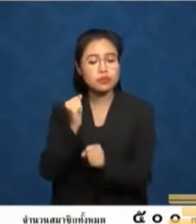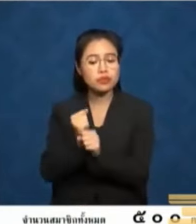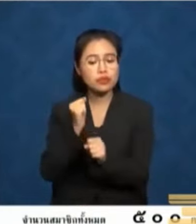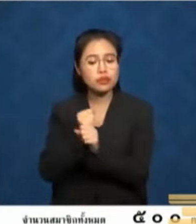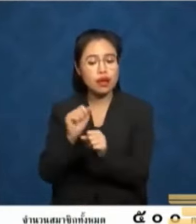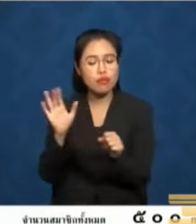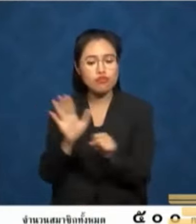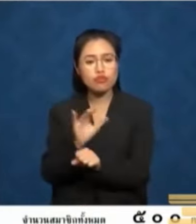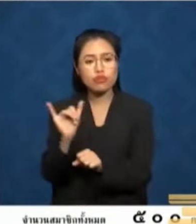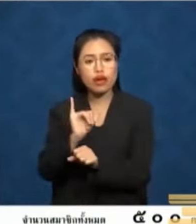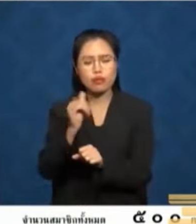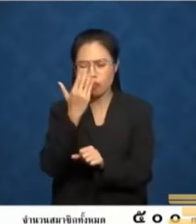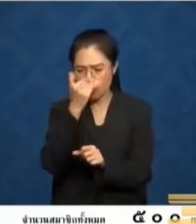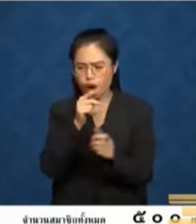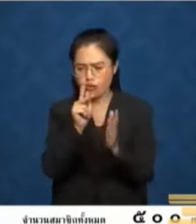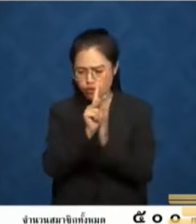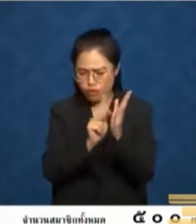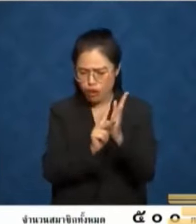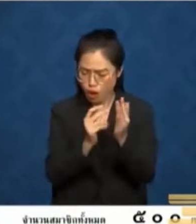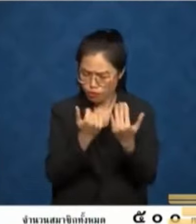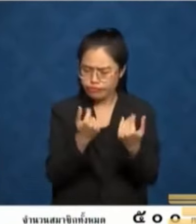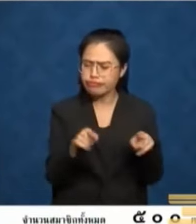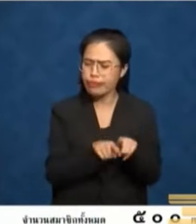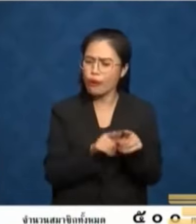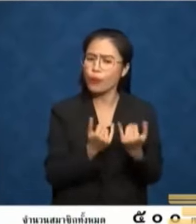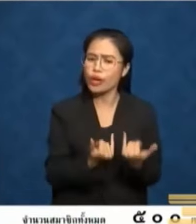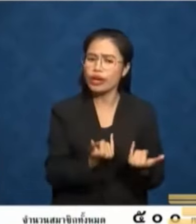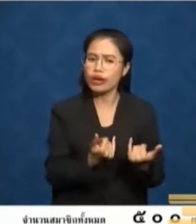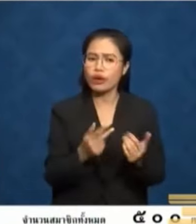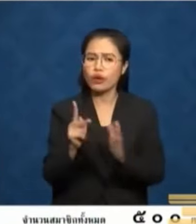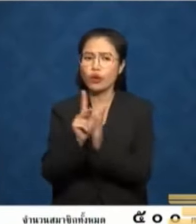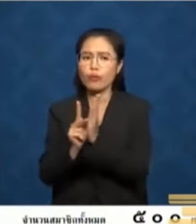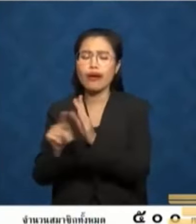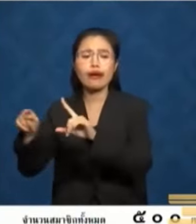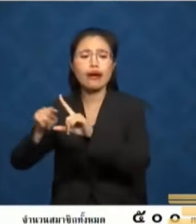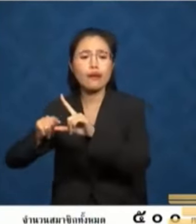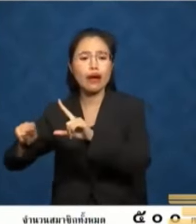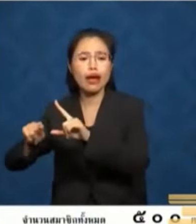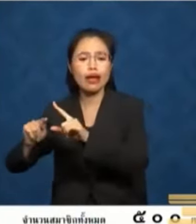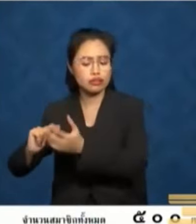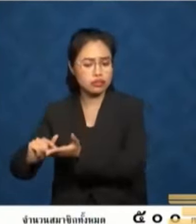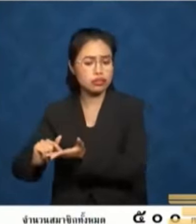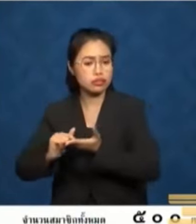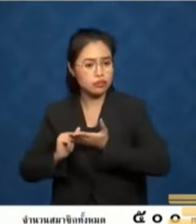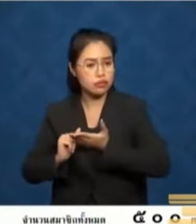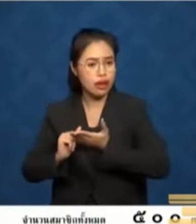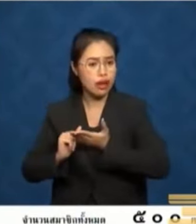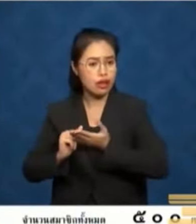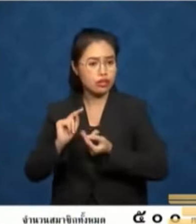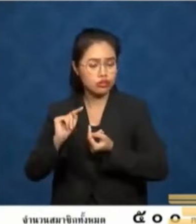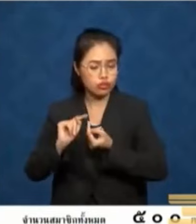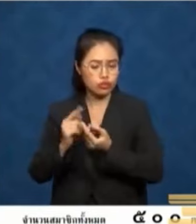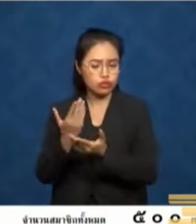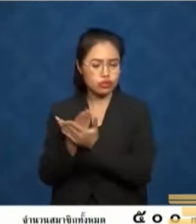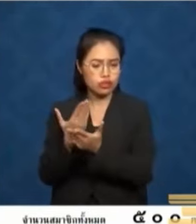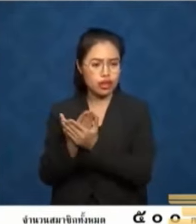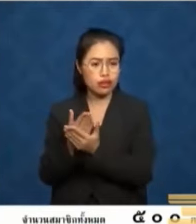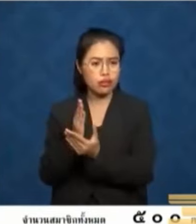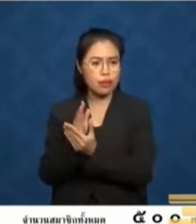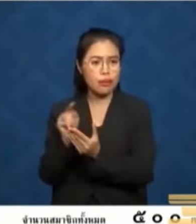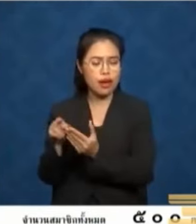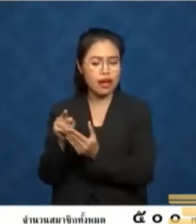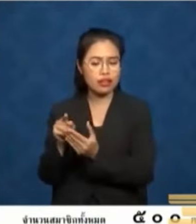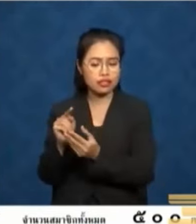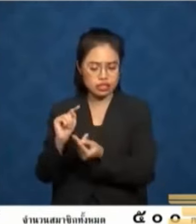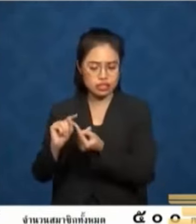บางฉบับผมจะกฎหมายวันเนี้กฎหมายของเ่อของพรรค้าไกลมาฉบับหนึ่งที่เอินนอกงบประมาณถ้าจำไม่ผิดของคุณวิโรธ